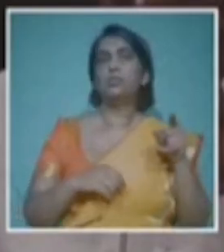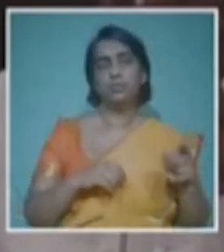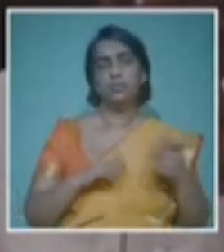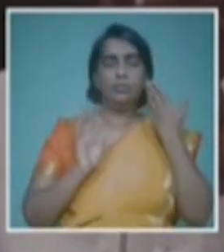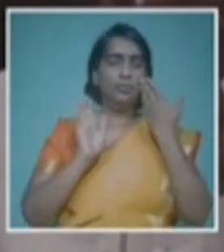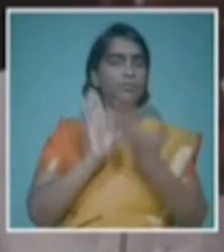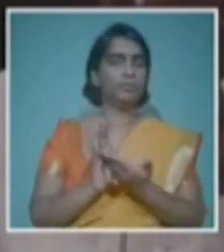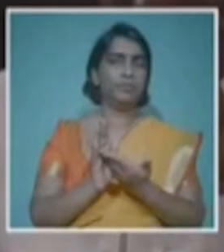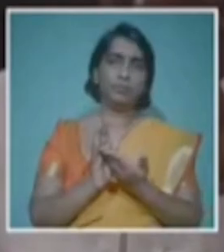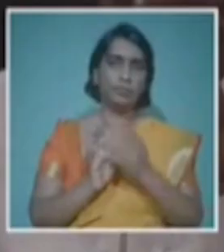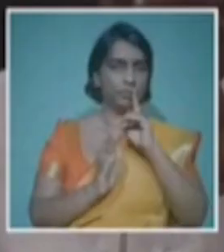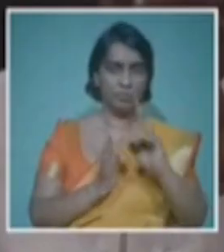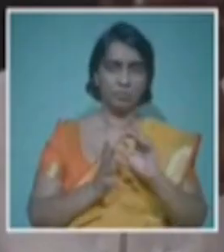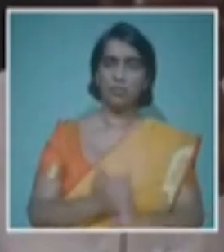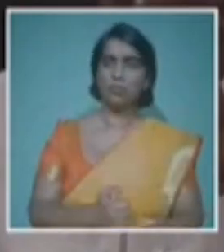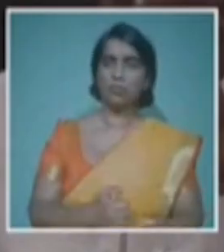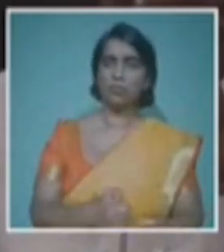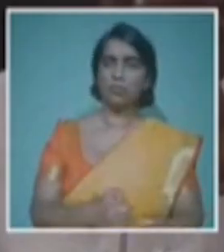ඉදිරිපත් කරන්නයි කියන කාරණේ යොමු කරන්න.